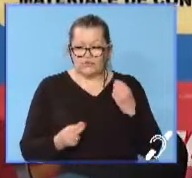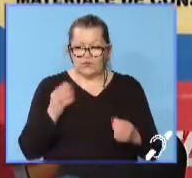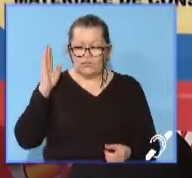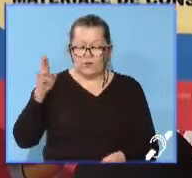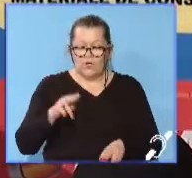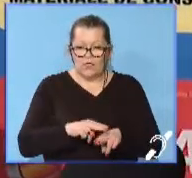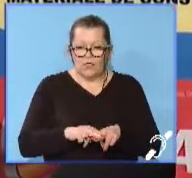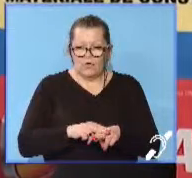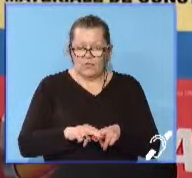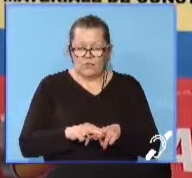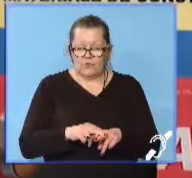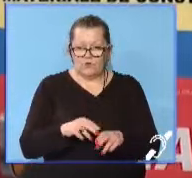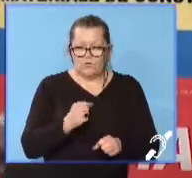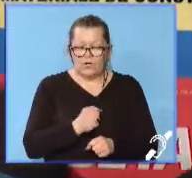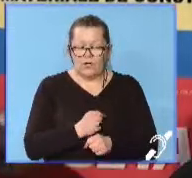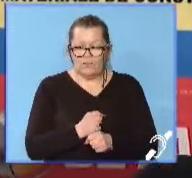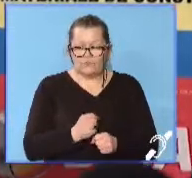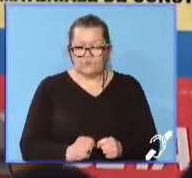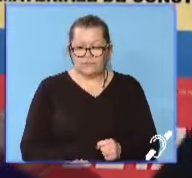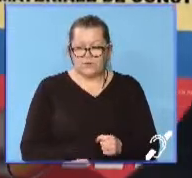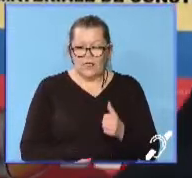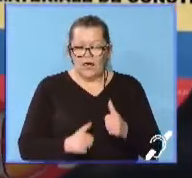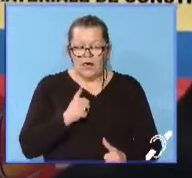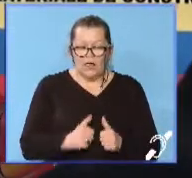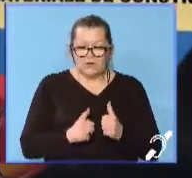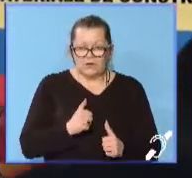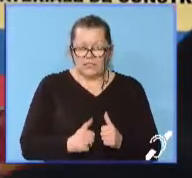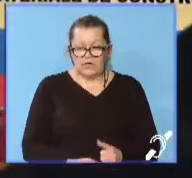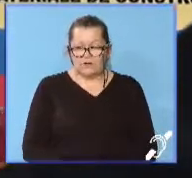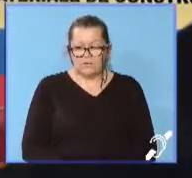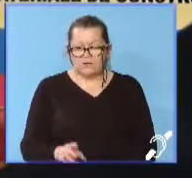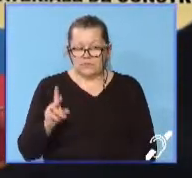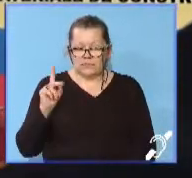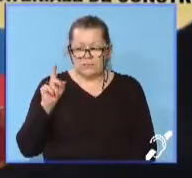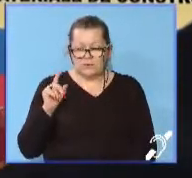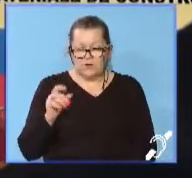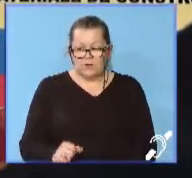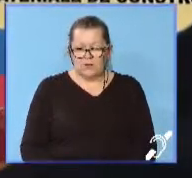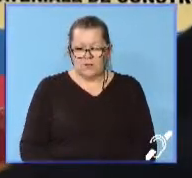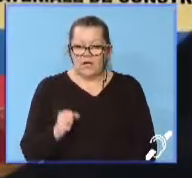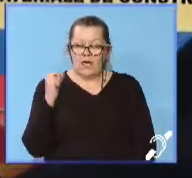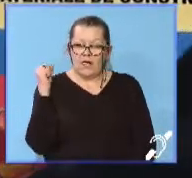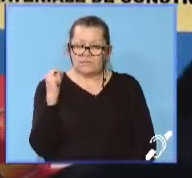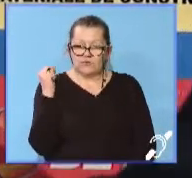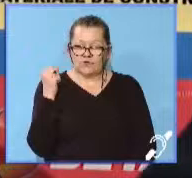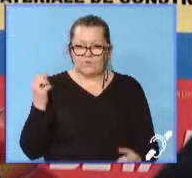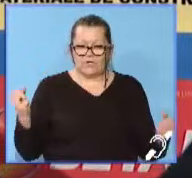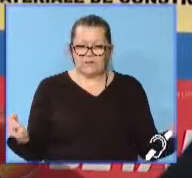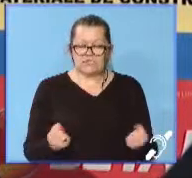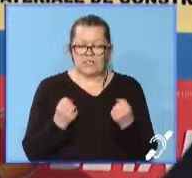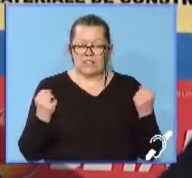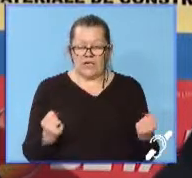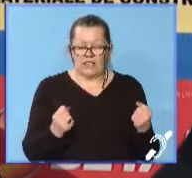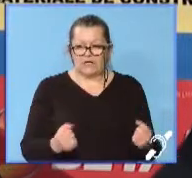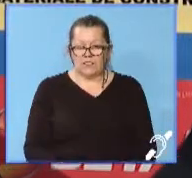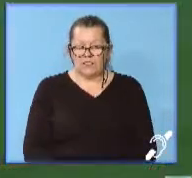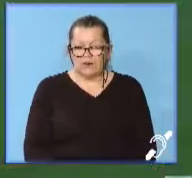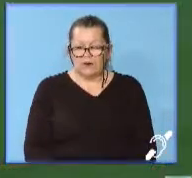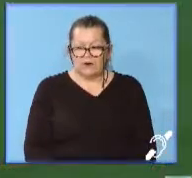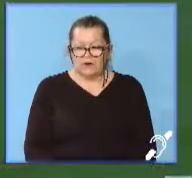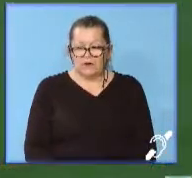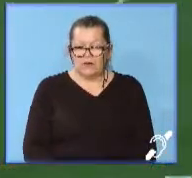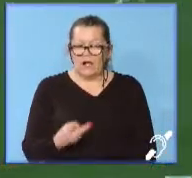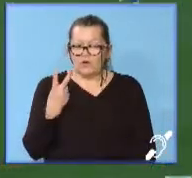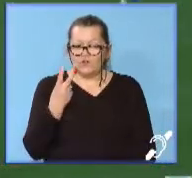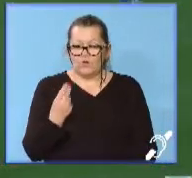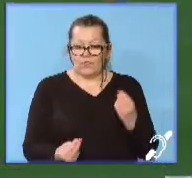a fost pregătirea cu mister a scos untul din voi cum s a spune Da normal cantonamentele sunt le pot spune cu